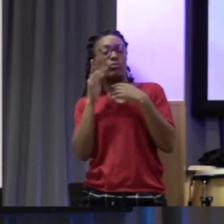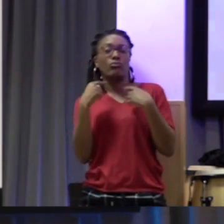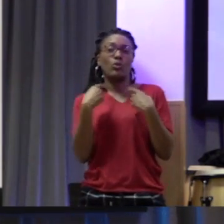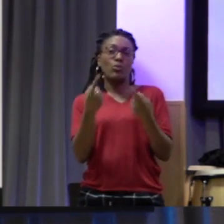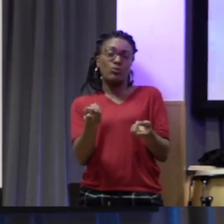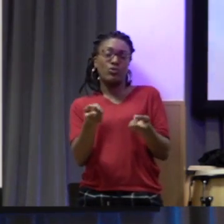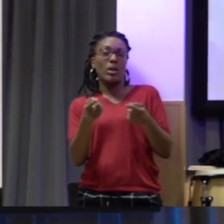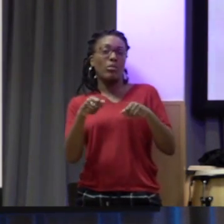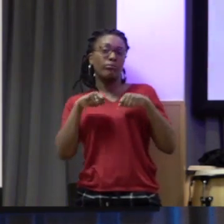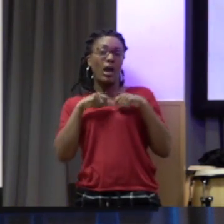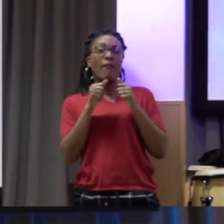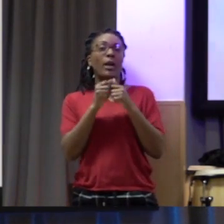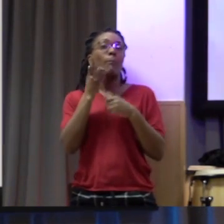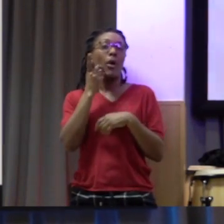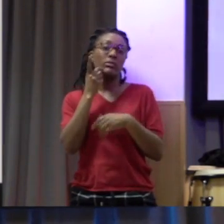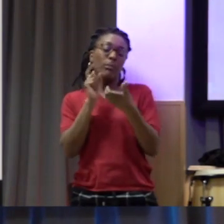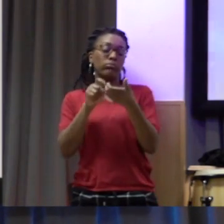Quoi, j'ai droit, non?